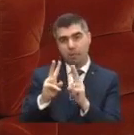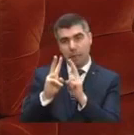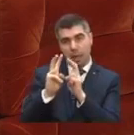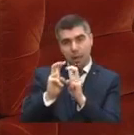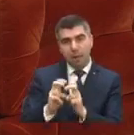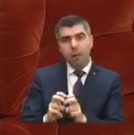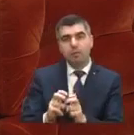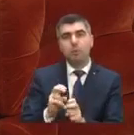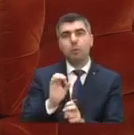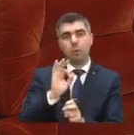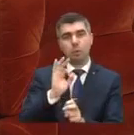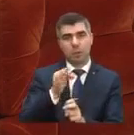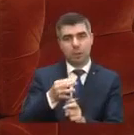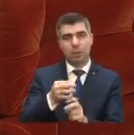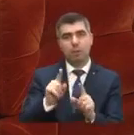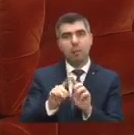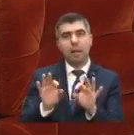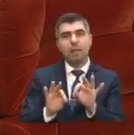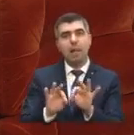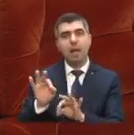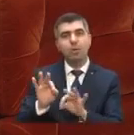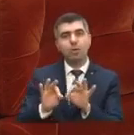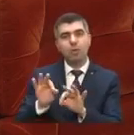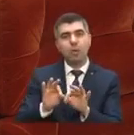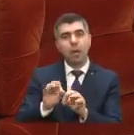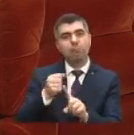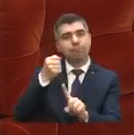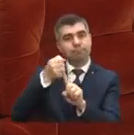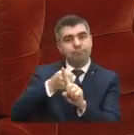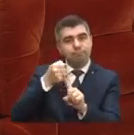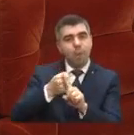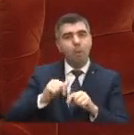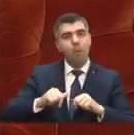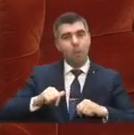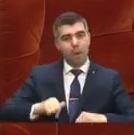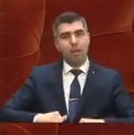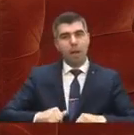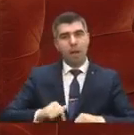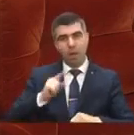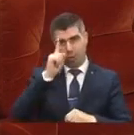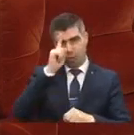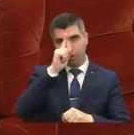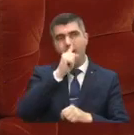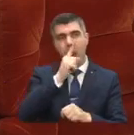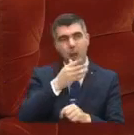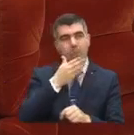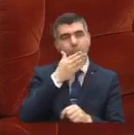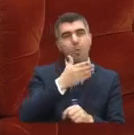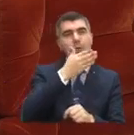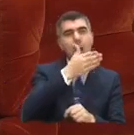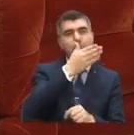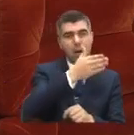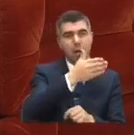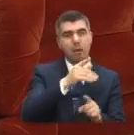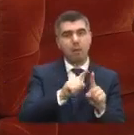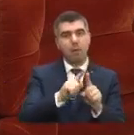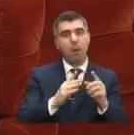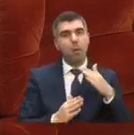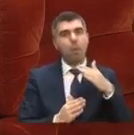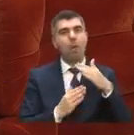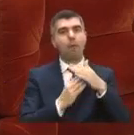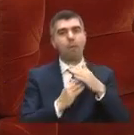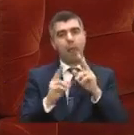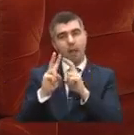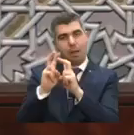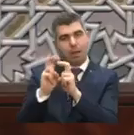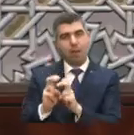أنه الاستراتيجية الوطنية تقوم بما يلزم من جهد، لكن ما زال العدد ديال القتلى مرتفع، ونعمل على أننا نزيد نقلص منه.